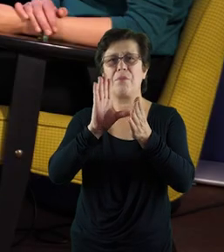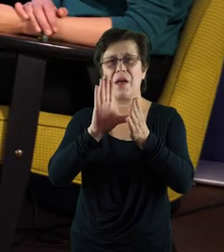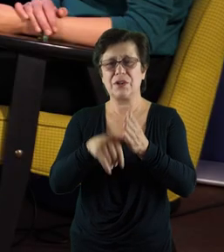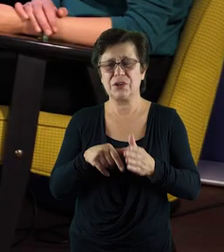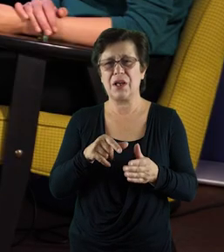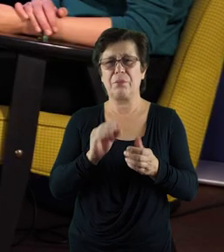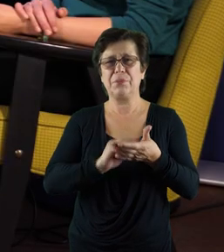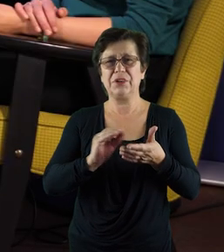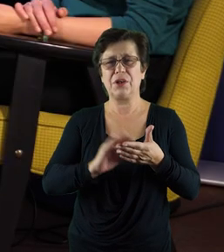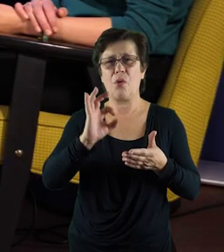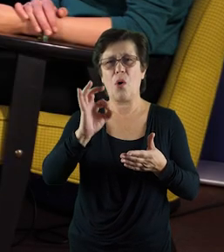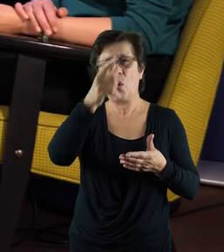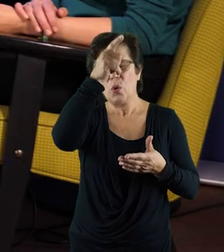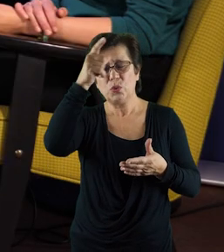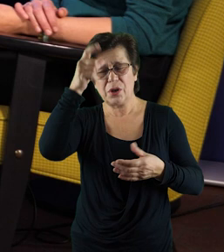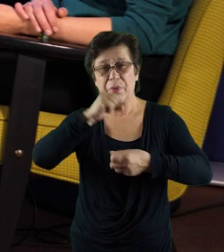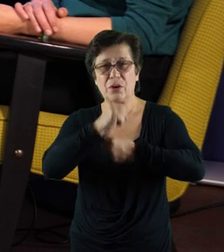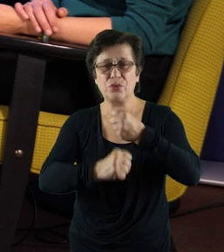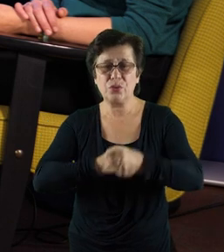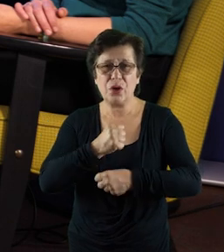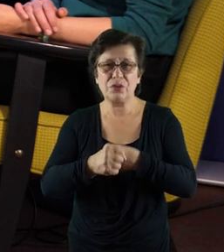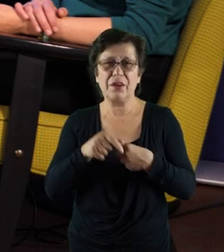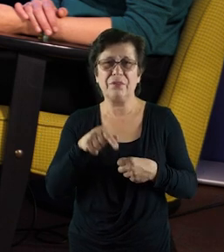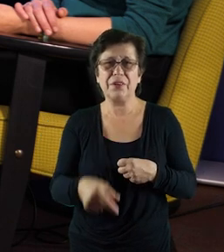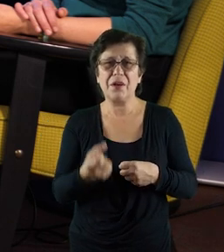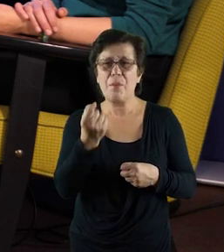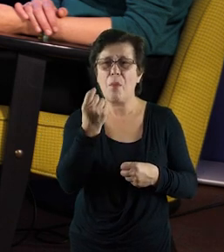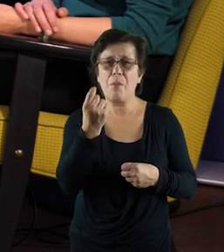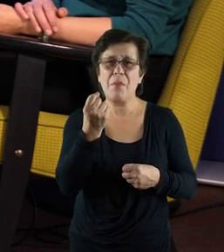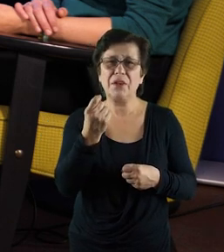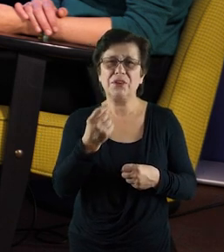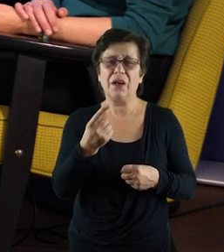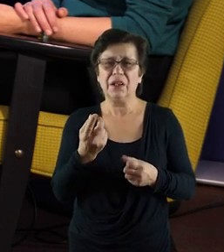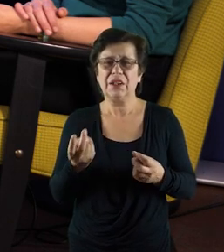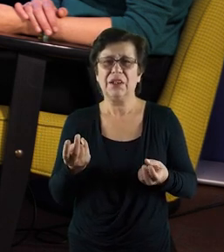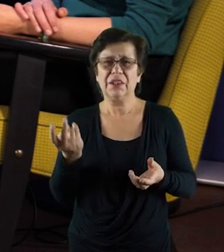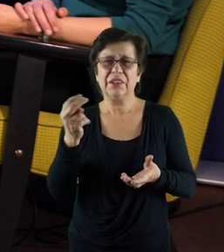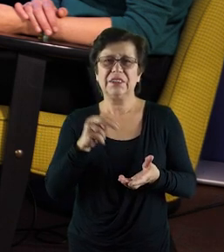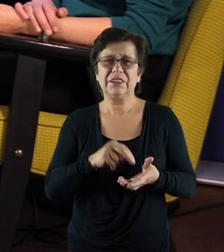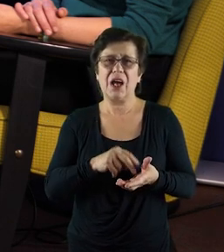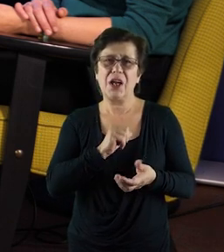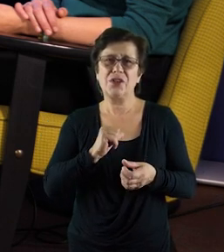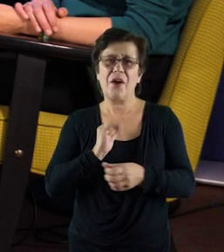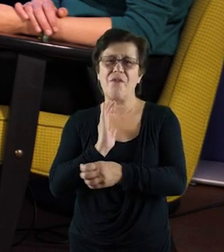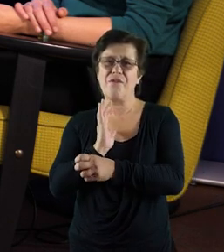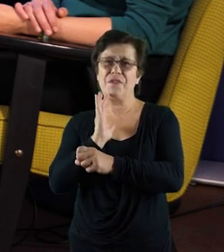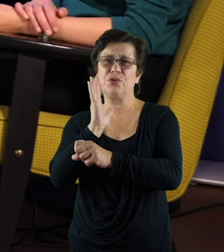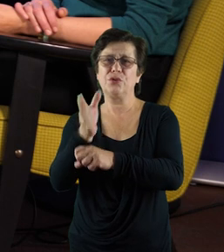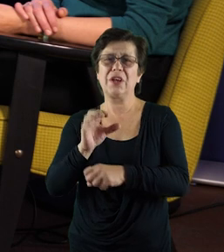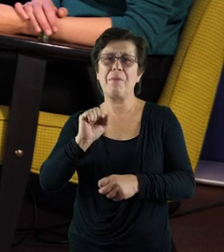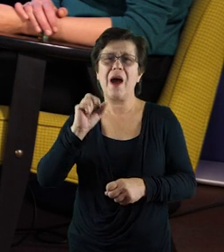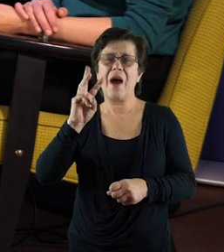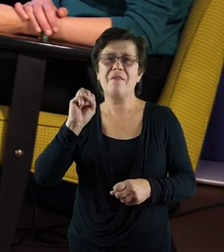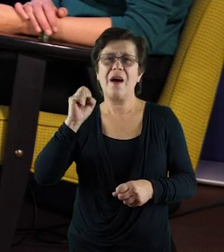ludzie pracującym. I jakby w tym momencie on się staje też w pewnym sensie wyrzutkiem tej awangardy. Tak,